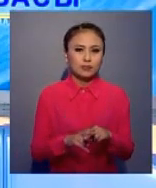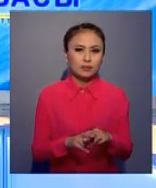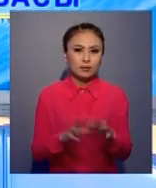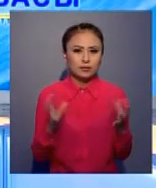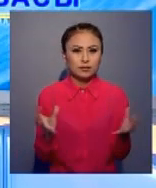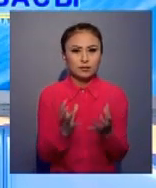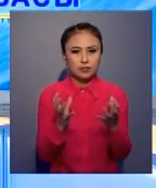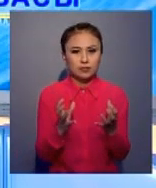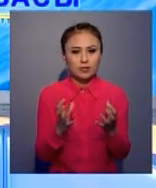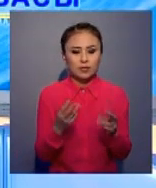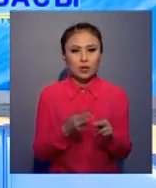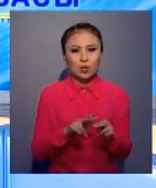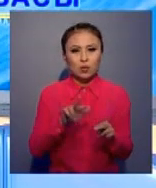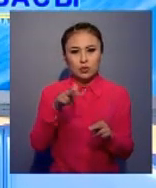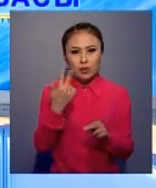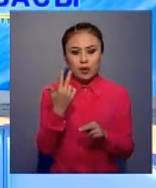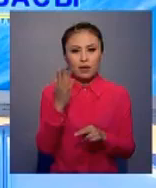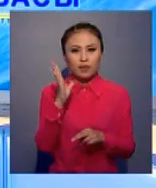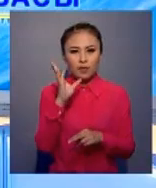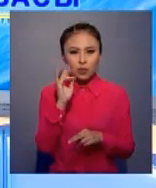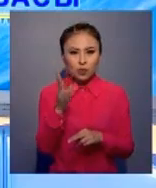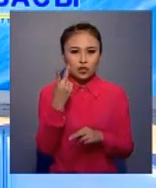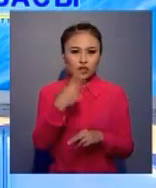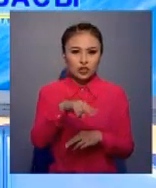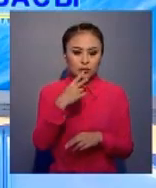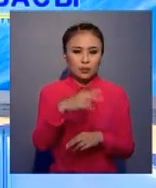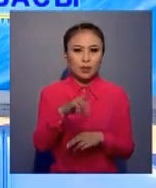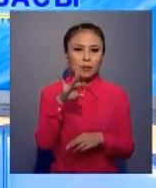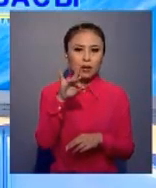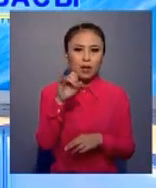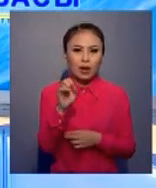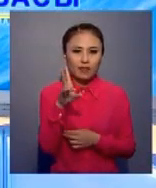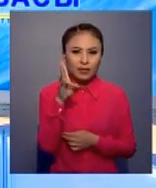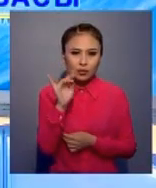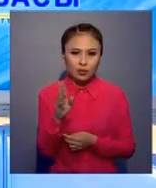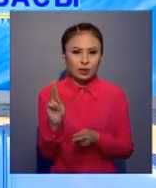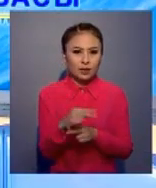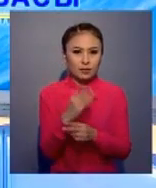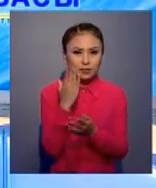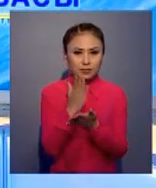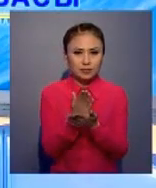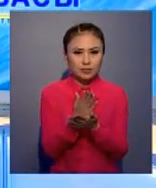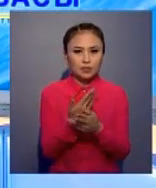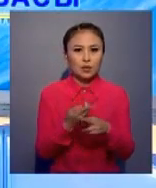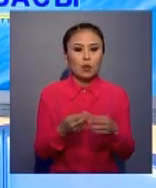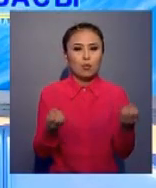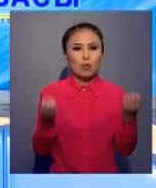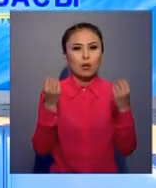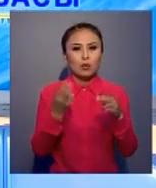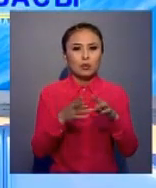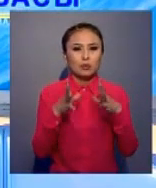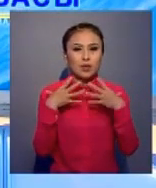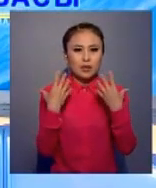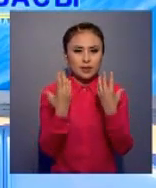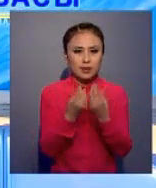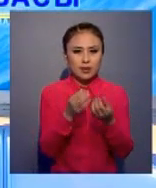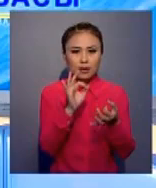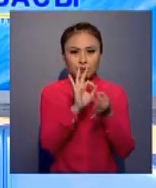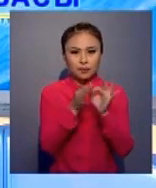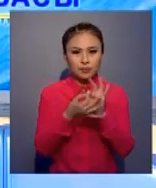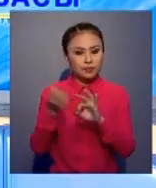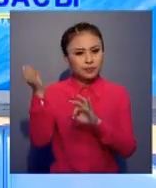тұмсықтыға шоқыттырмай өсірген. Осы күні 33 немере 20 шөбере тәрбиелеп отыр. Мерей үстен болған мерейлі